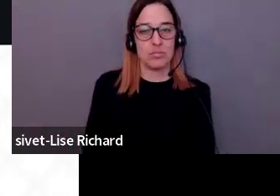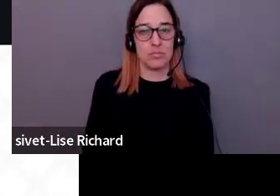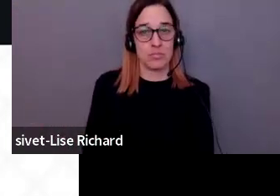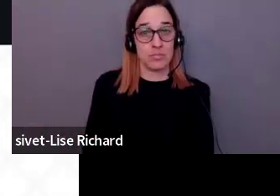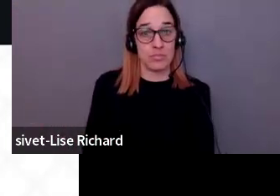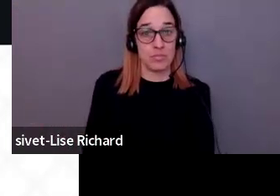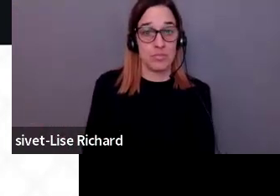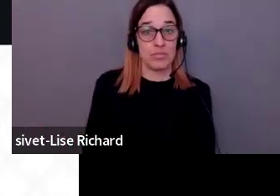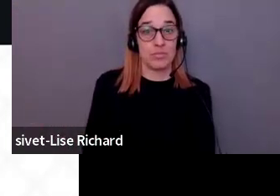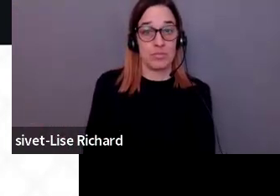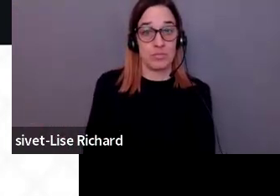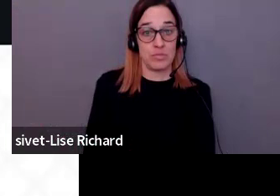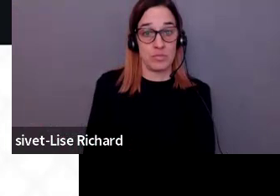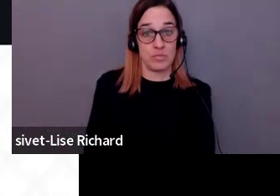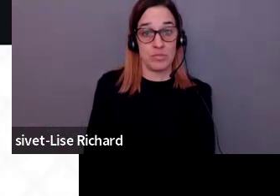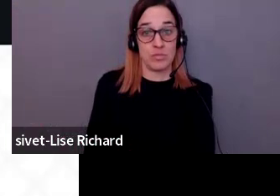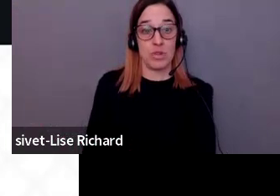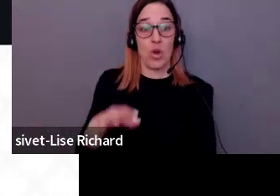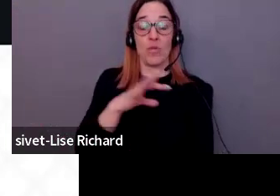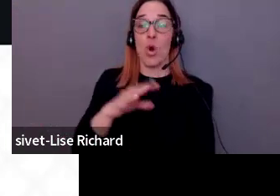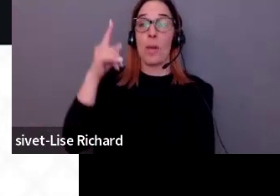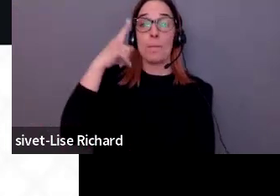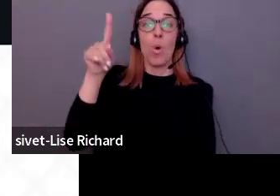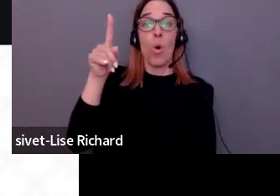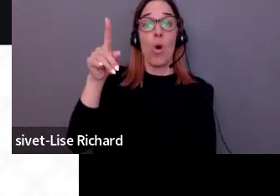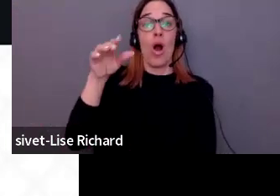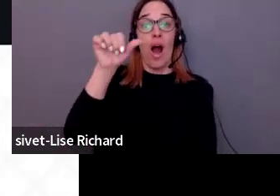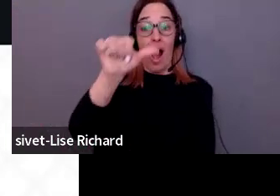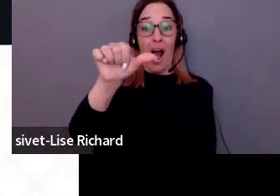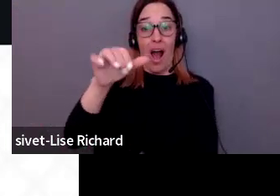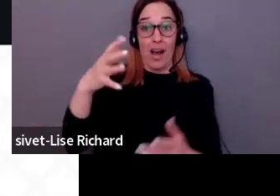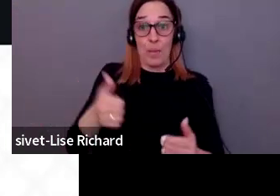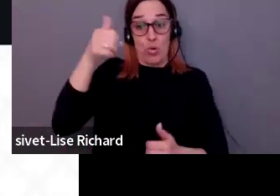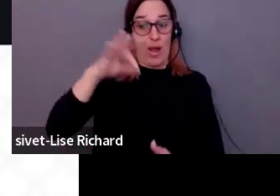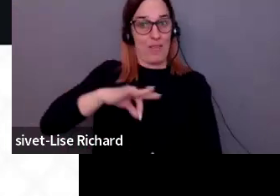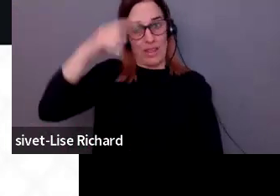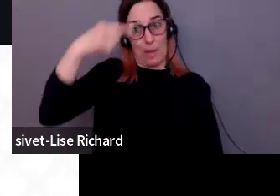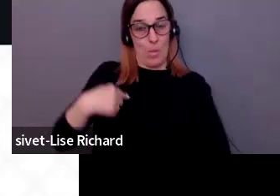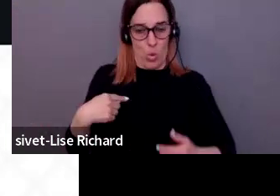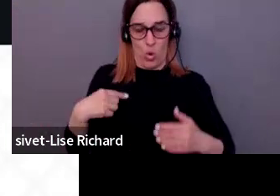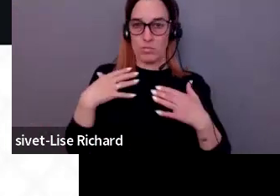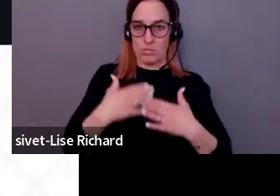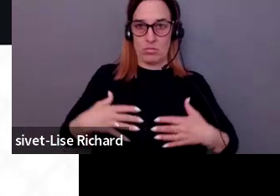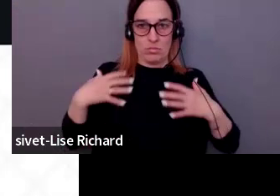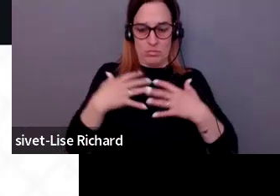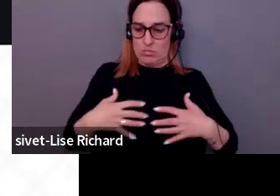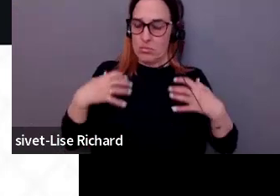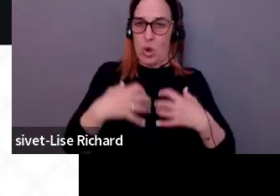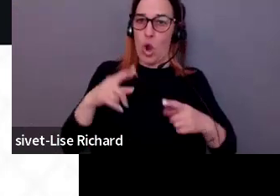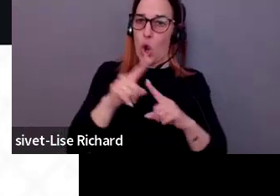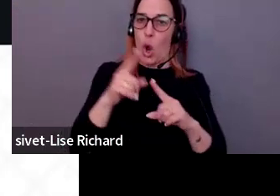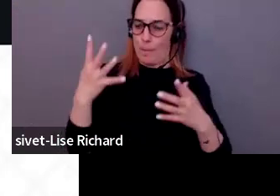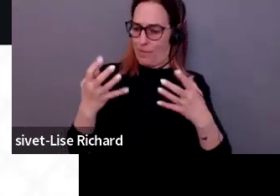Donc, ce qui nous avantage les silhouettes en A, ce sont les décolletés, les hauts avec des imprimés. On va